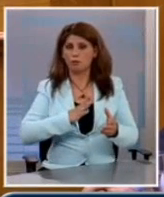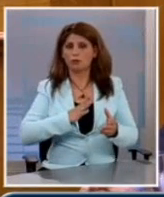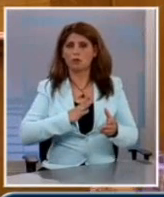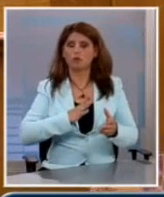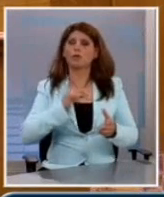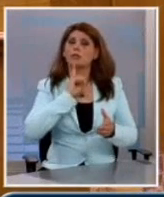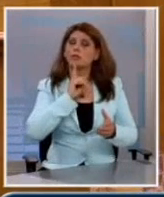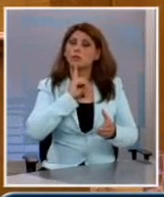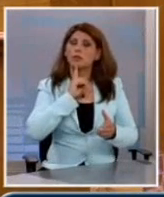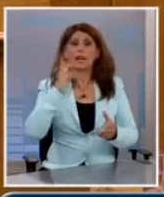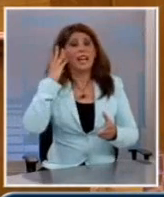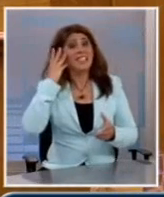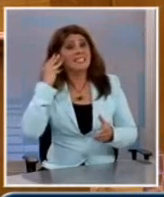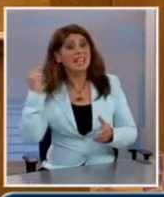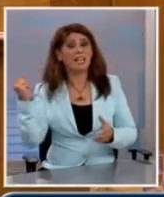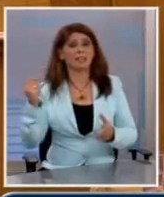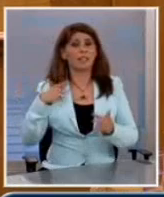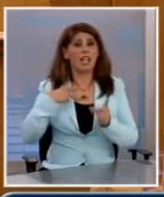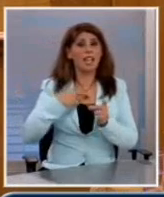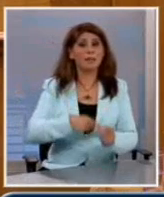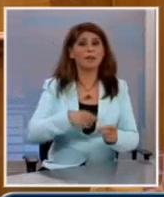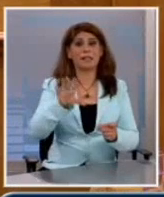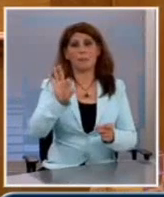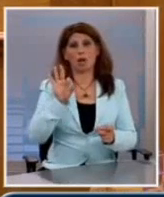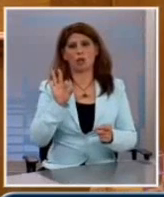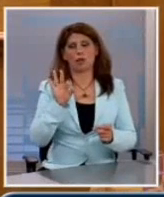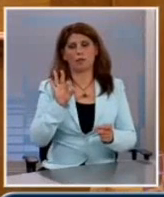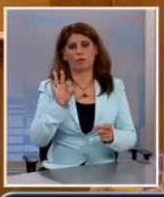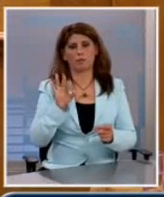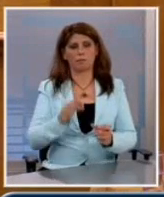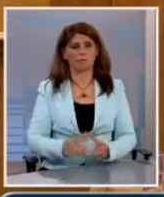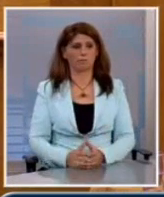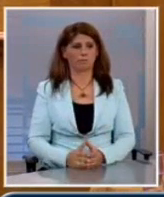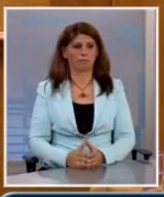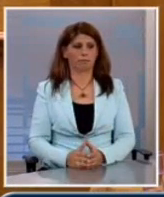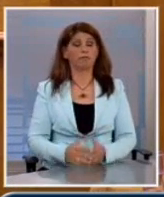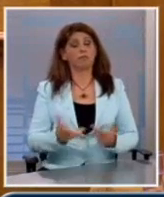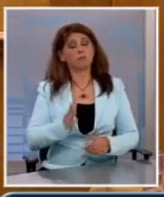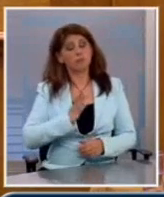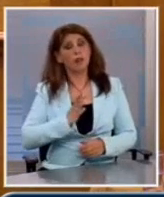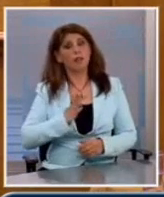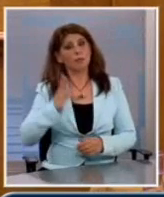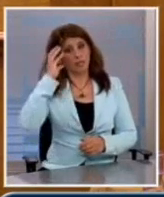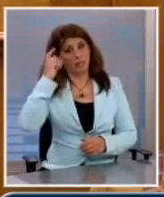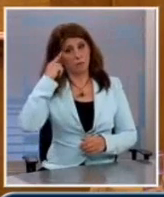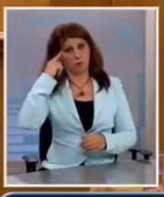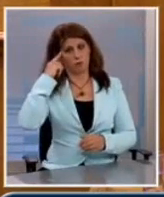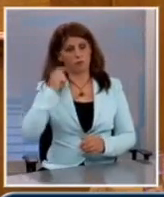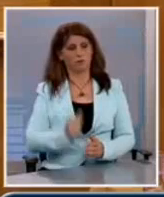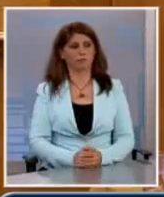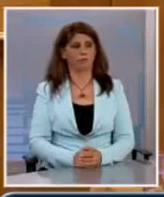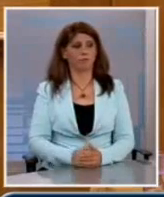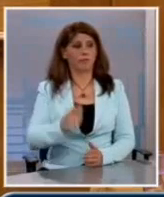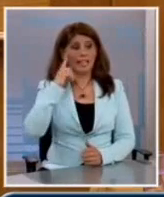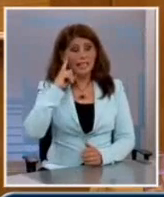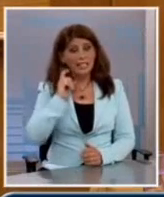Σαν να έχετε ήδη ξεχάσει τις εγκληματικές σας επιλογές. Αλλά ο λαός εστιμάται και